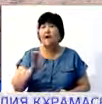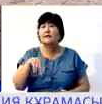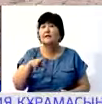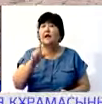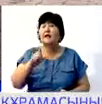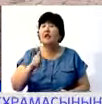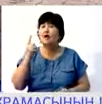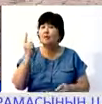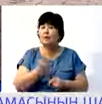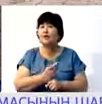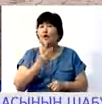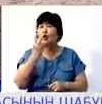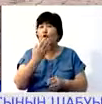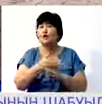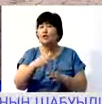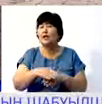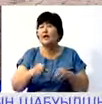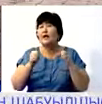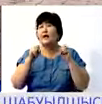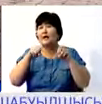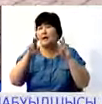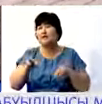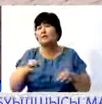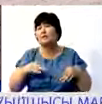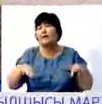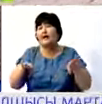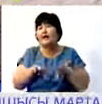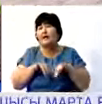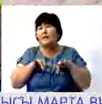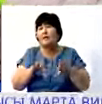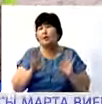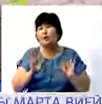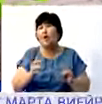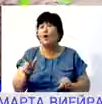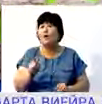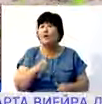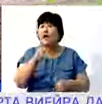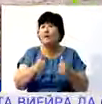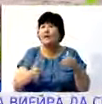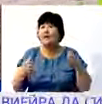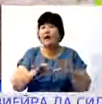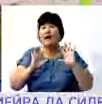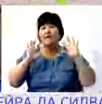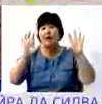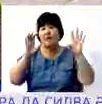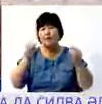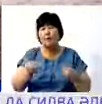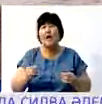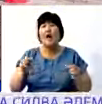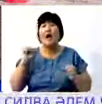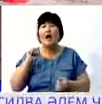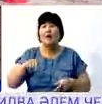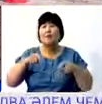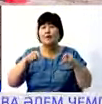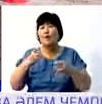Сырдариялықтар бірден үш саланың кәсіби мерекесін осылай атап өткенде жөн көріпті. Өзара бақ сынасқан команда волейбол ойнады, қаппен жүгірді,